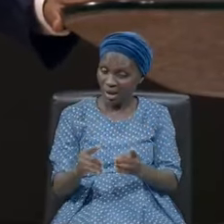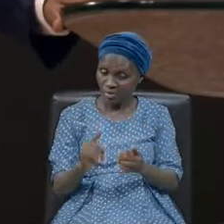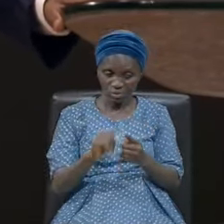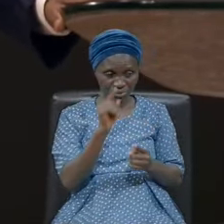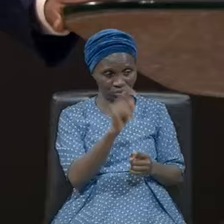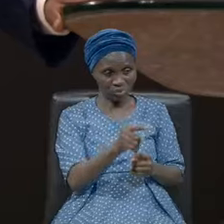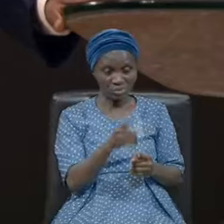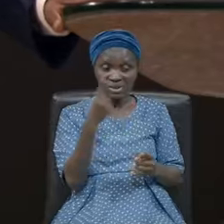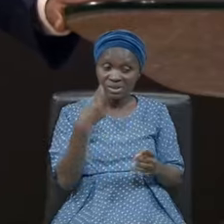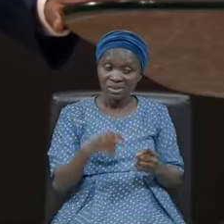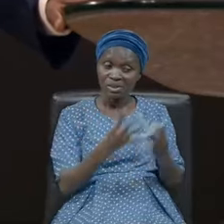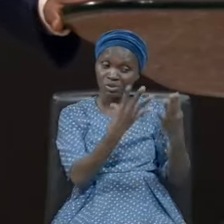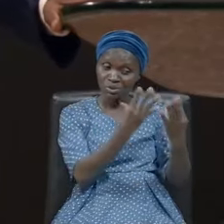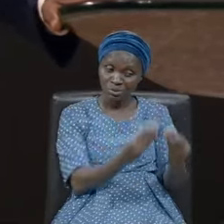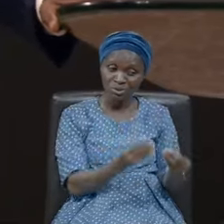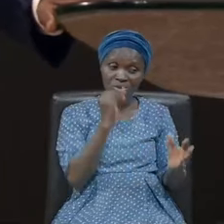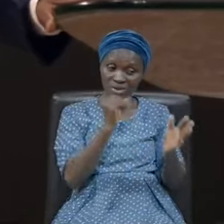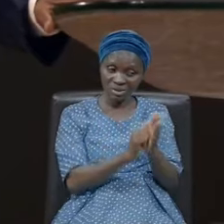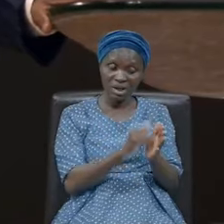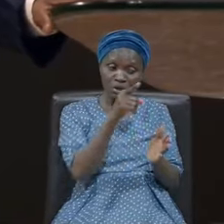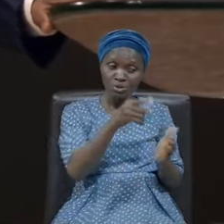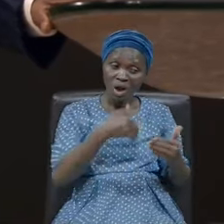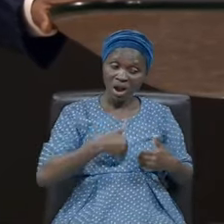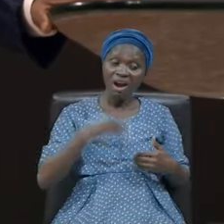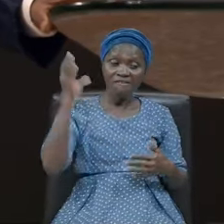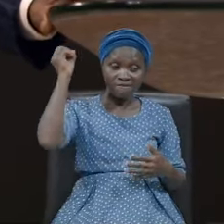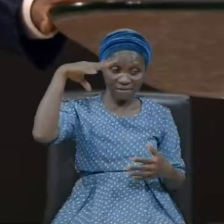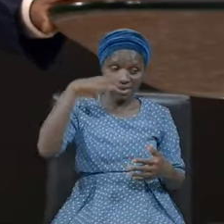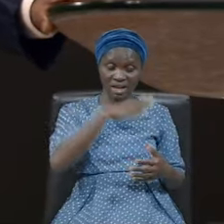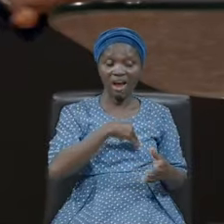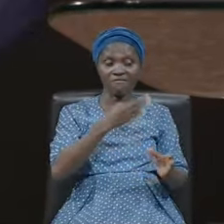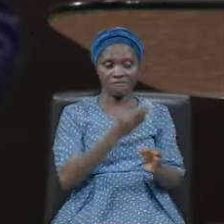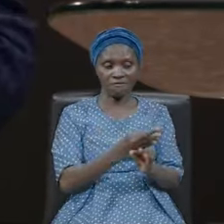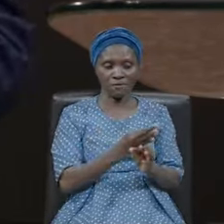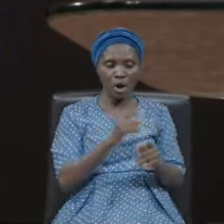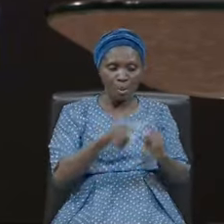remède est que tu aies la grâce et la foi, que tu ailles au Seigneur